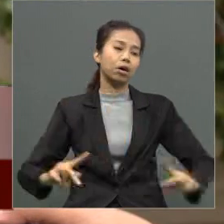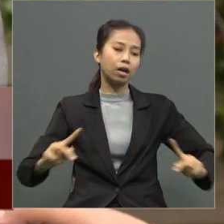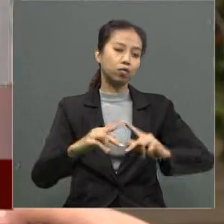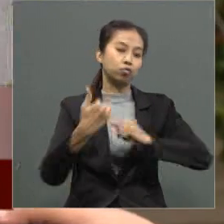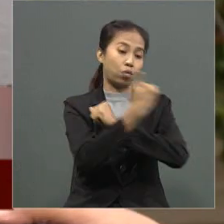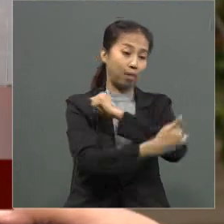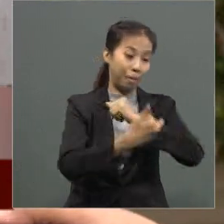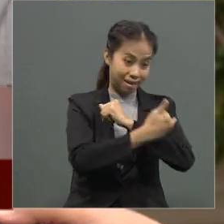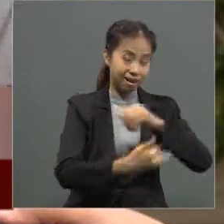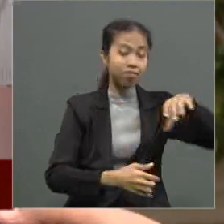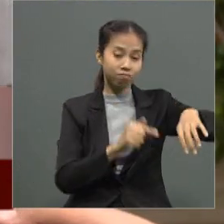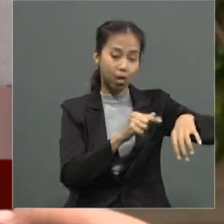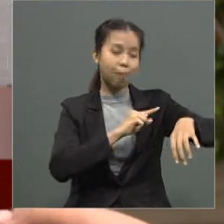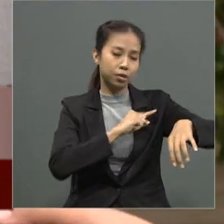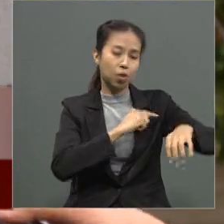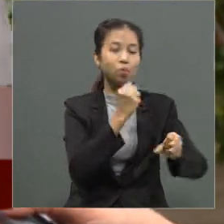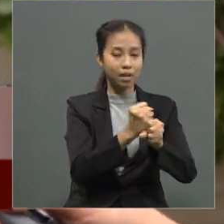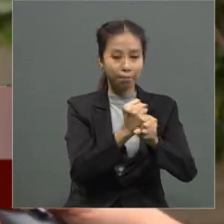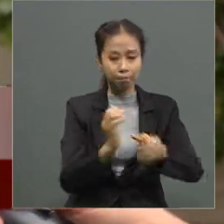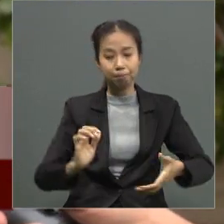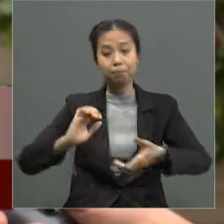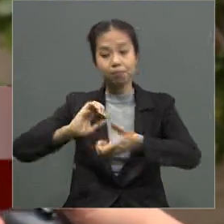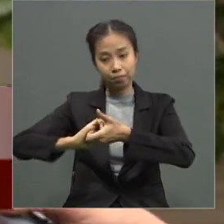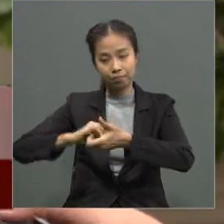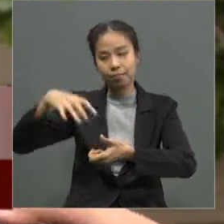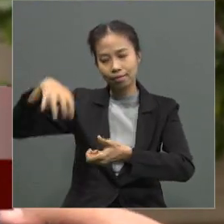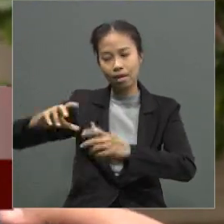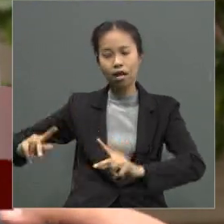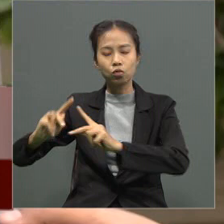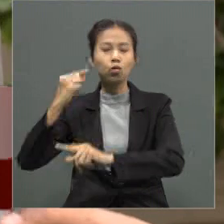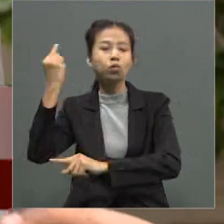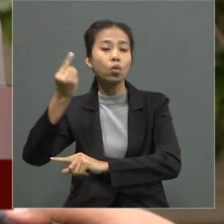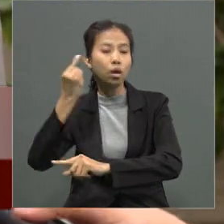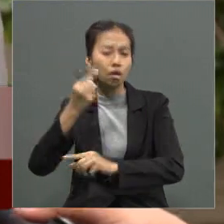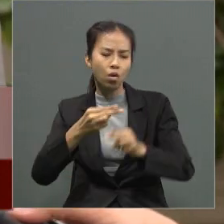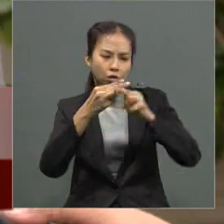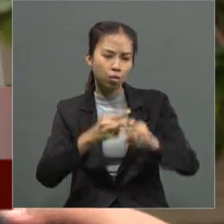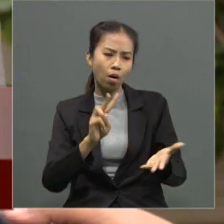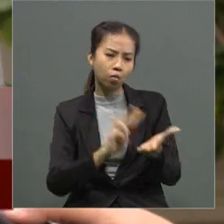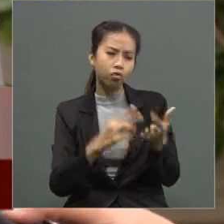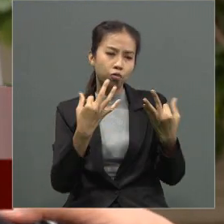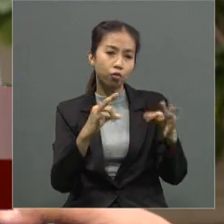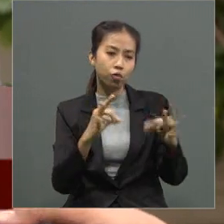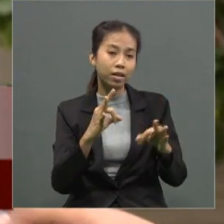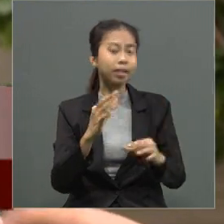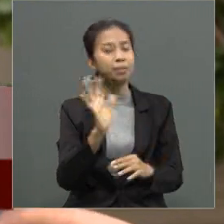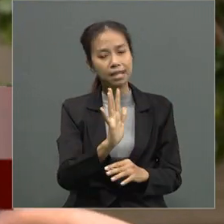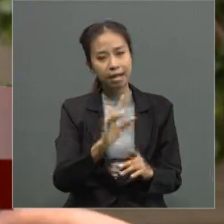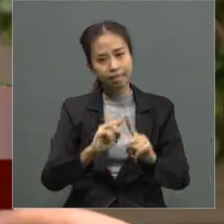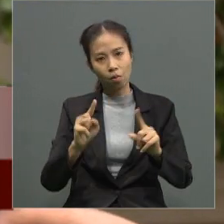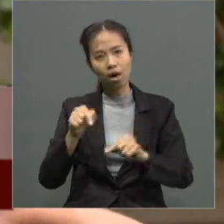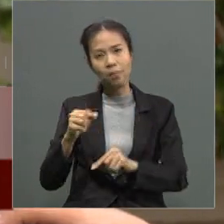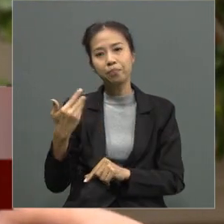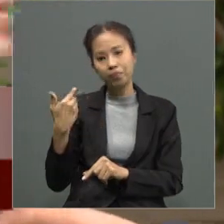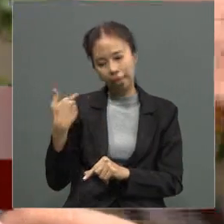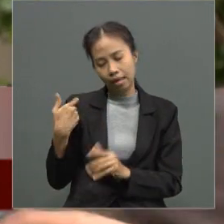สมทำงานร่วมกับทางด้านเ่อการท่องเที่ยวนะครับไม่ใช่แค่เรื่องฟรีวีซ่าอย่างเดียวเรื่องละเอียดเล็กๆน้อยๆอย่างเช่นเรื่องเอ่อ